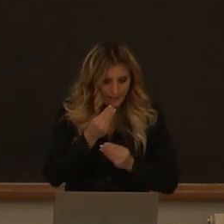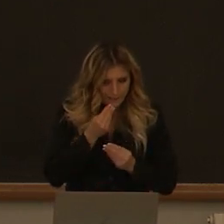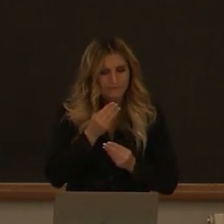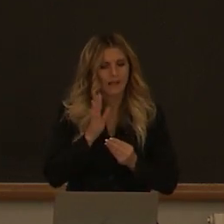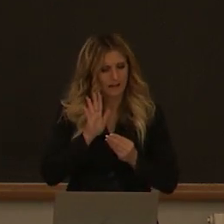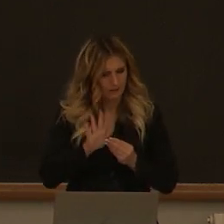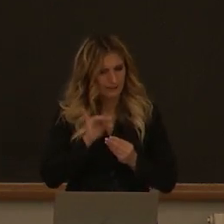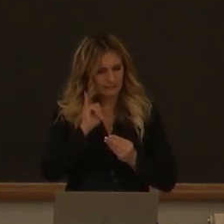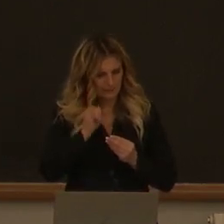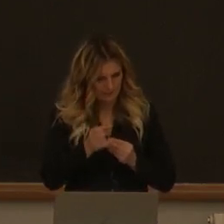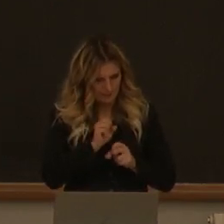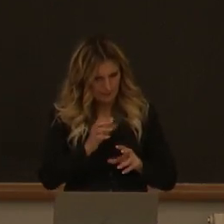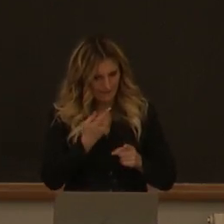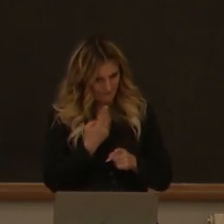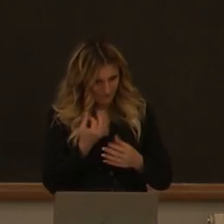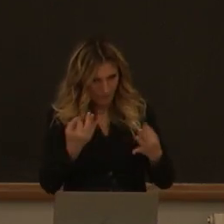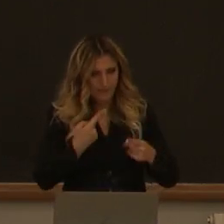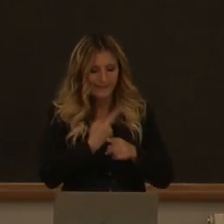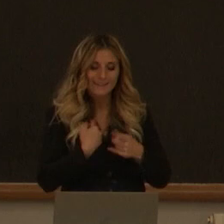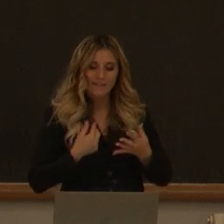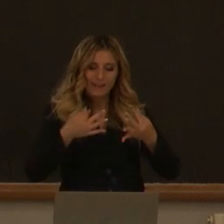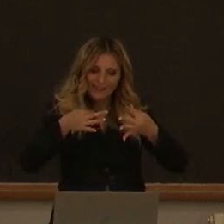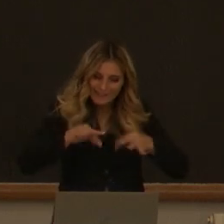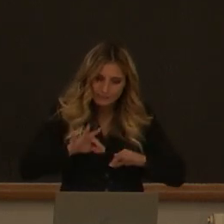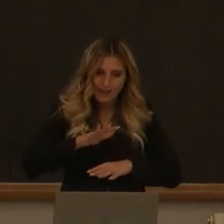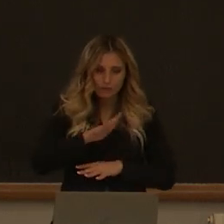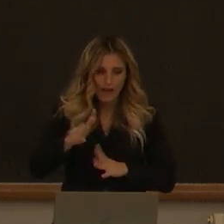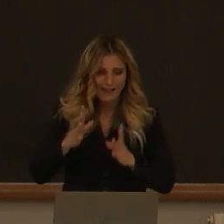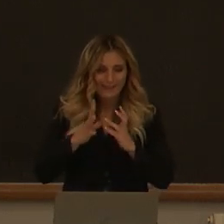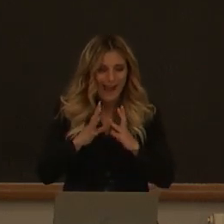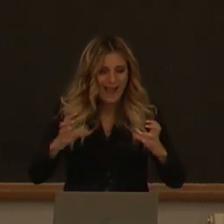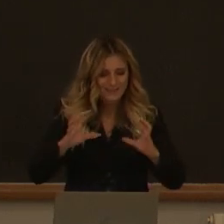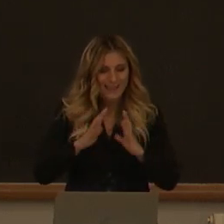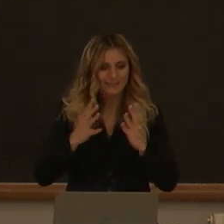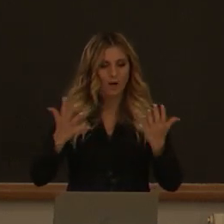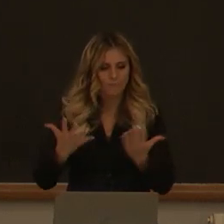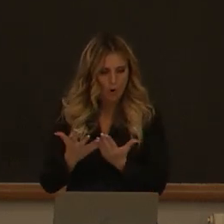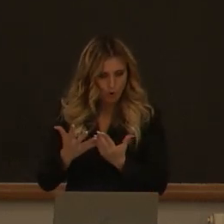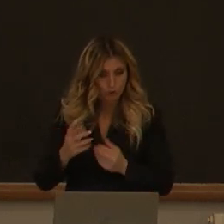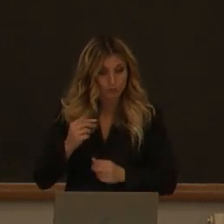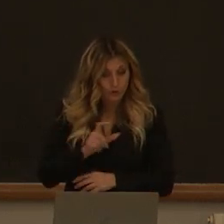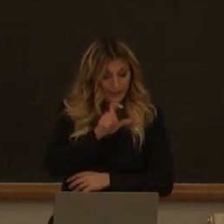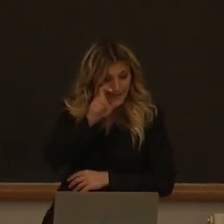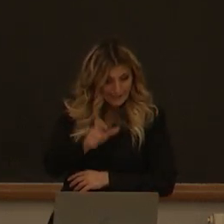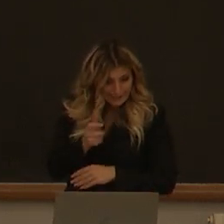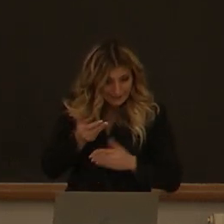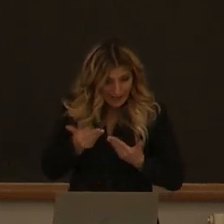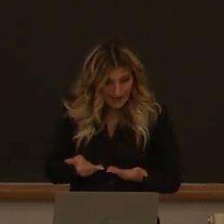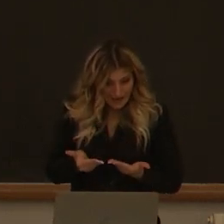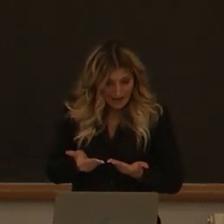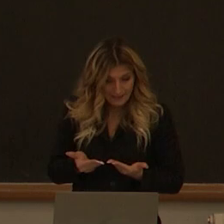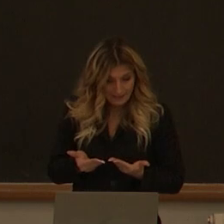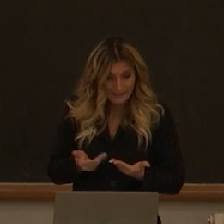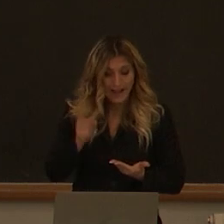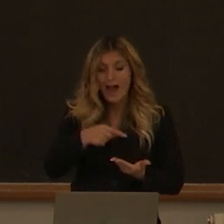comunque rispetto ad altre aziende nel mondo l'Italia ha un principio, diciamo, anche